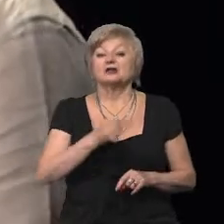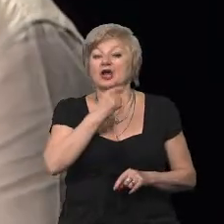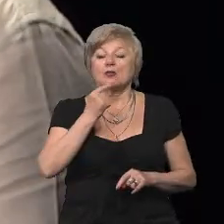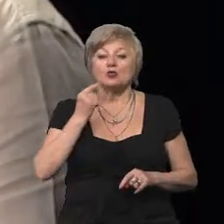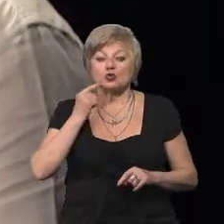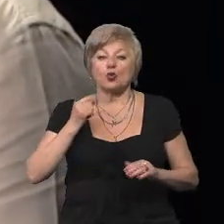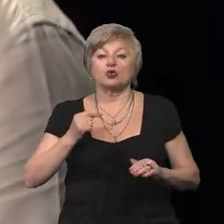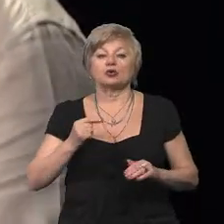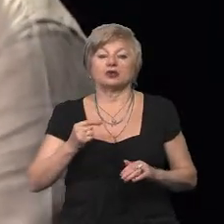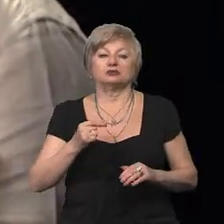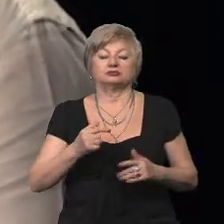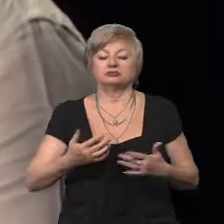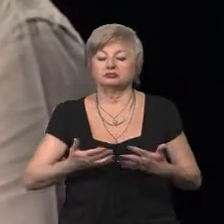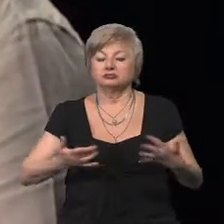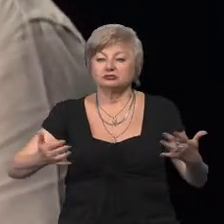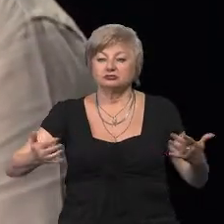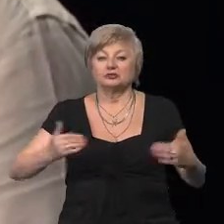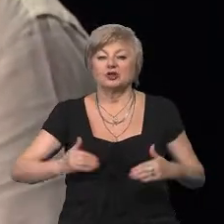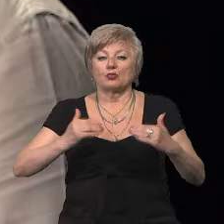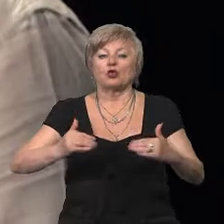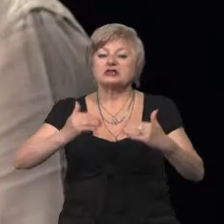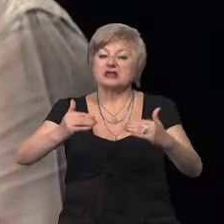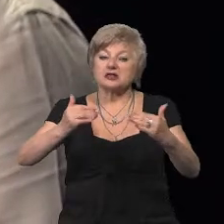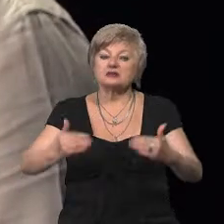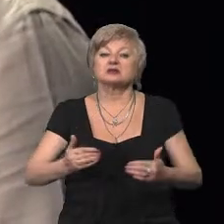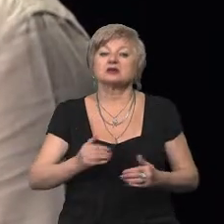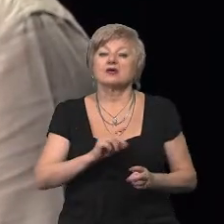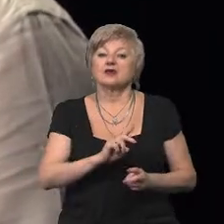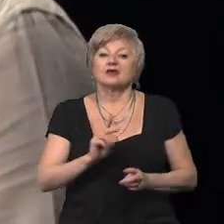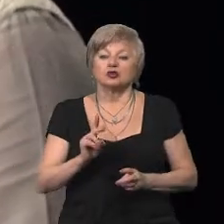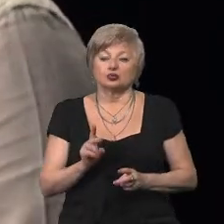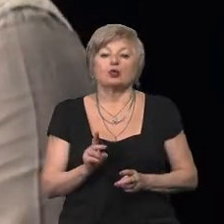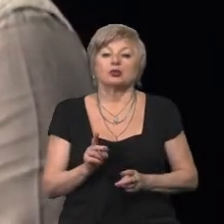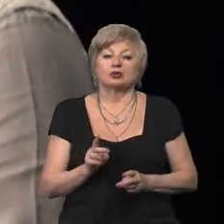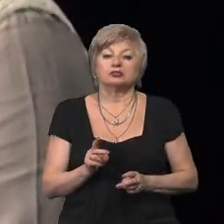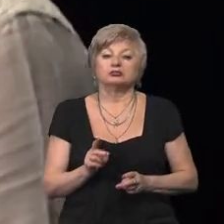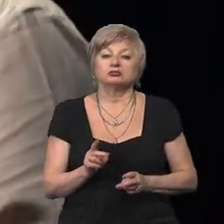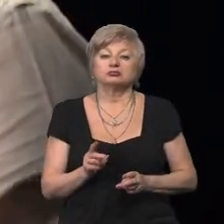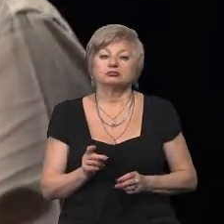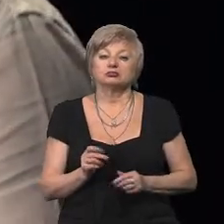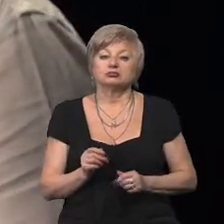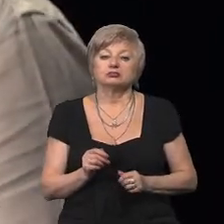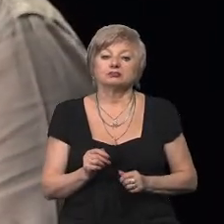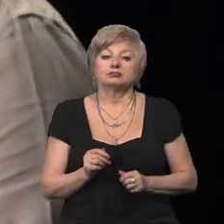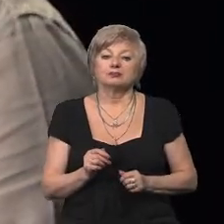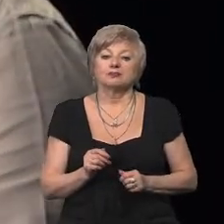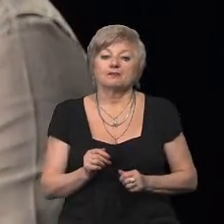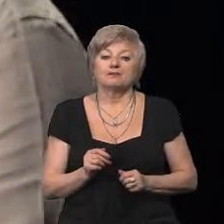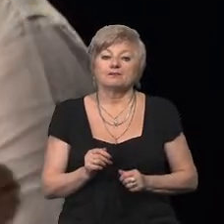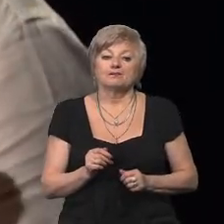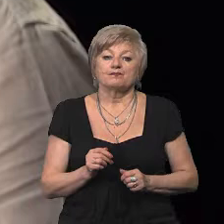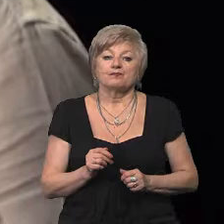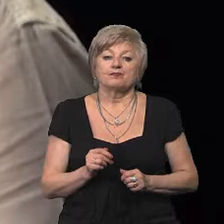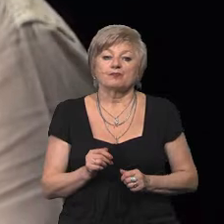многоэтапный, многофункциональный, такой развернутый процесс, в котором задействовано ну, от 5 до